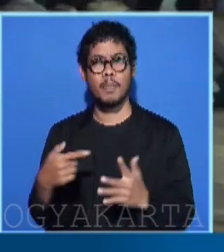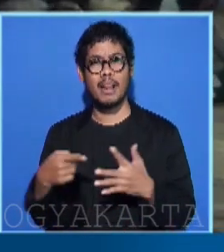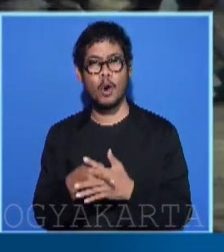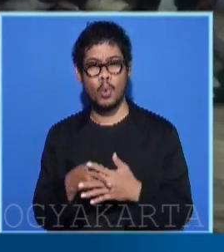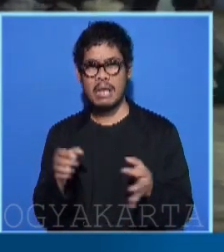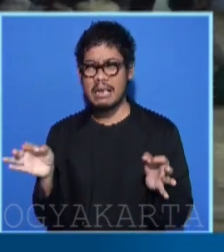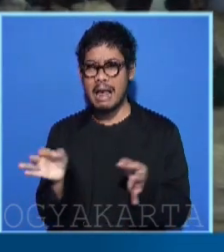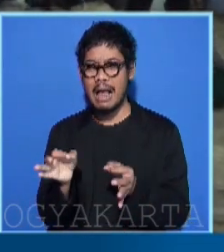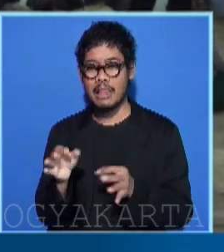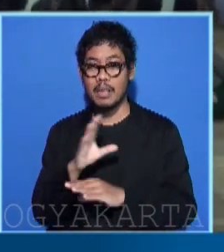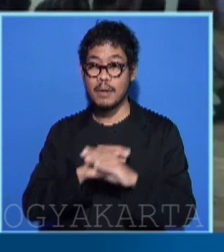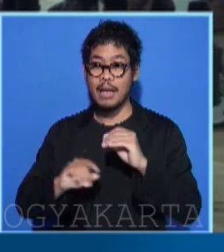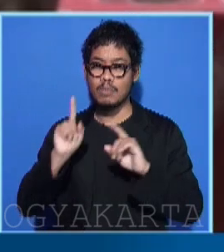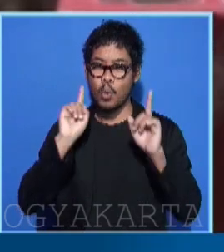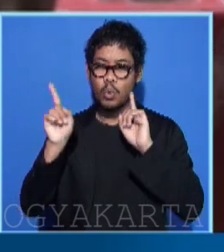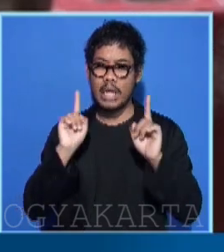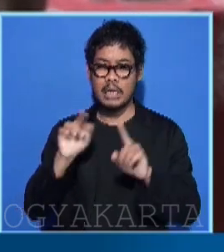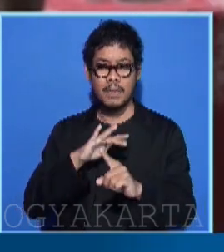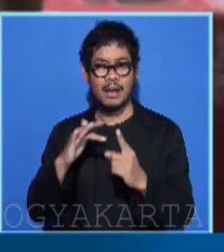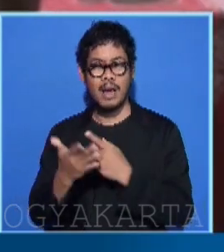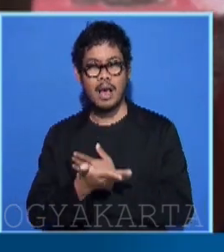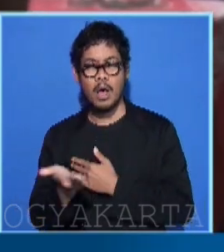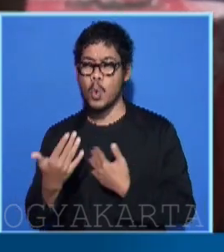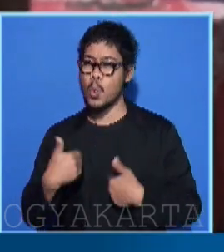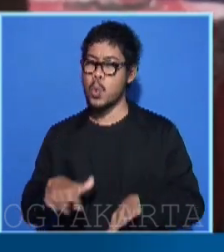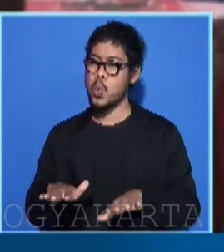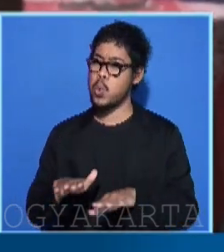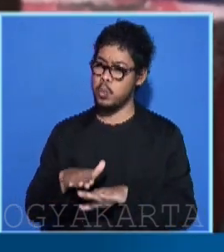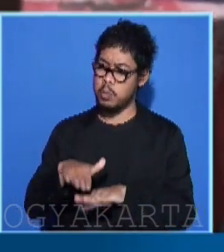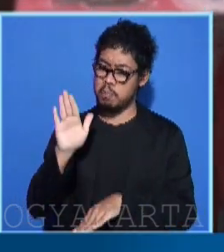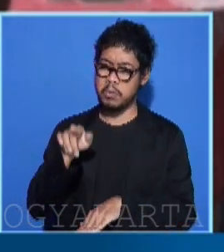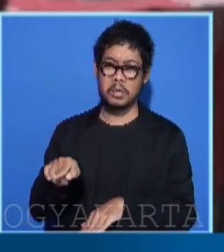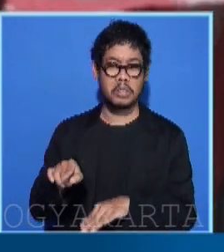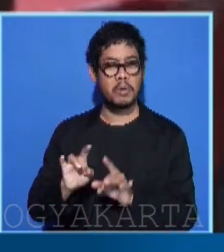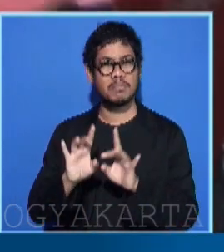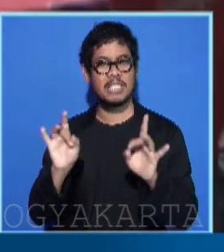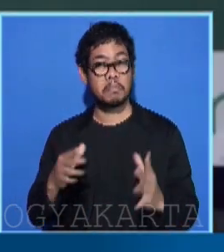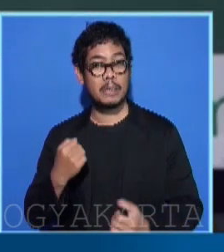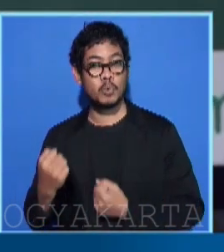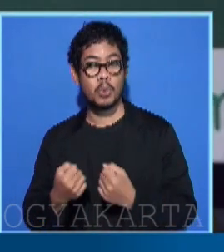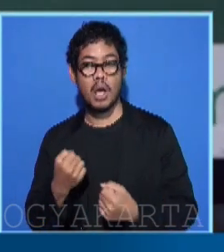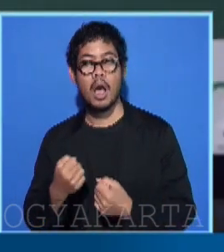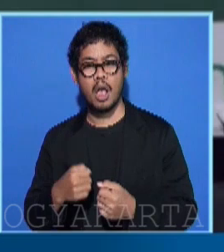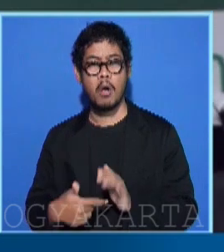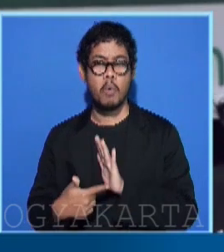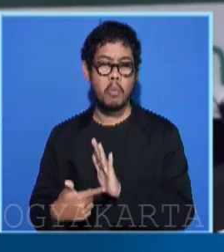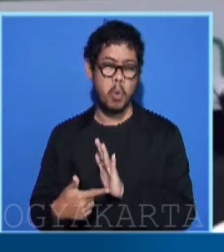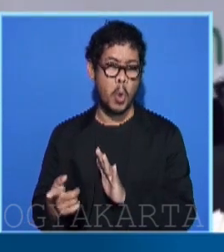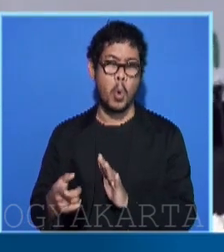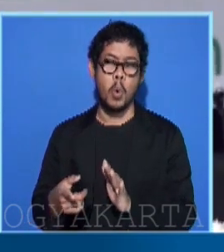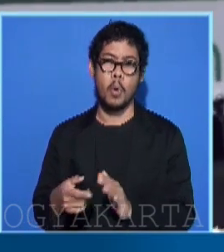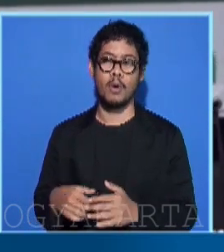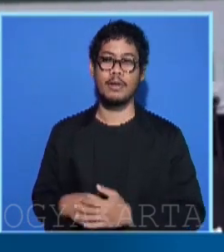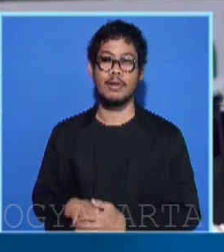pembahasan politik di tengah masyarakat juga semakin meningkat berbagai kegiatan pun digelar agar jelang Pemilu hingga pelaksanaannya